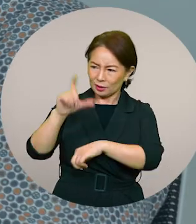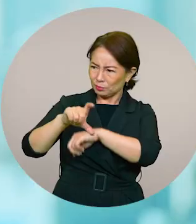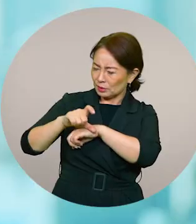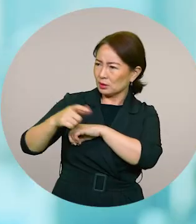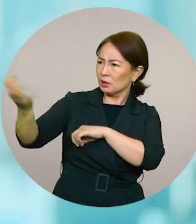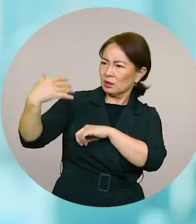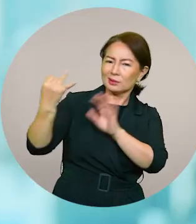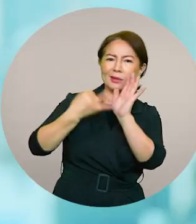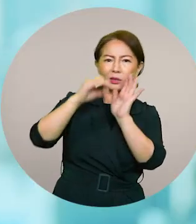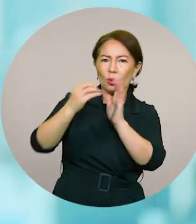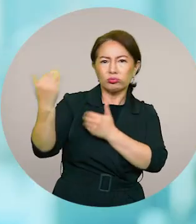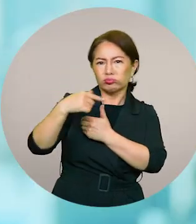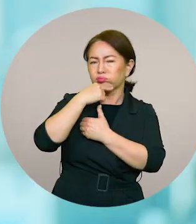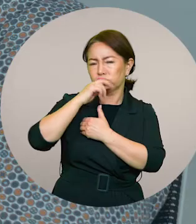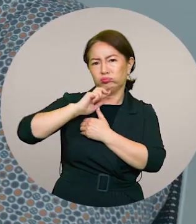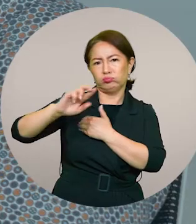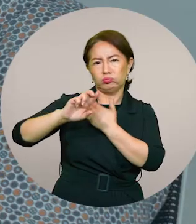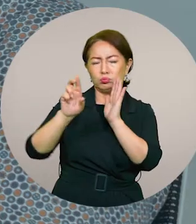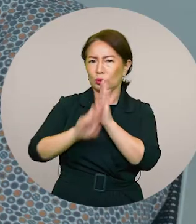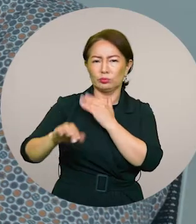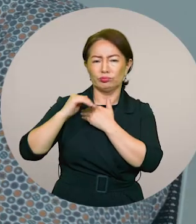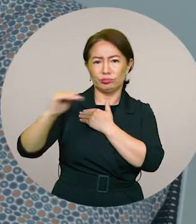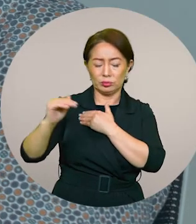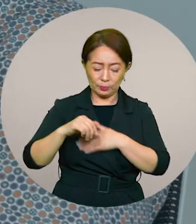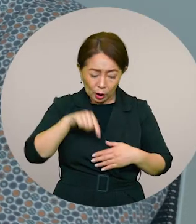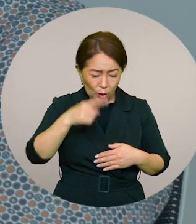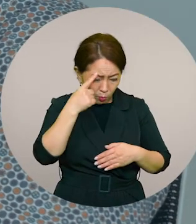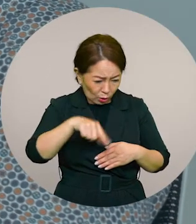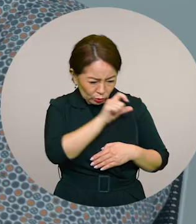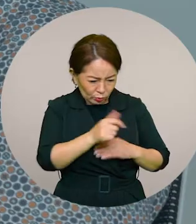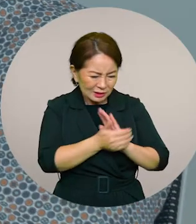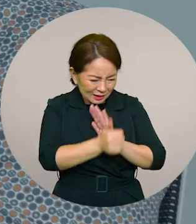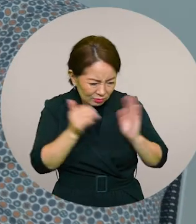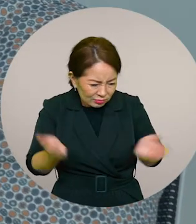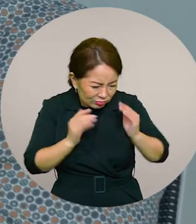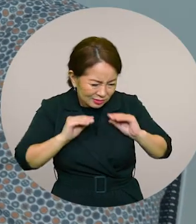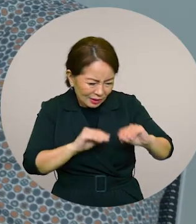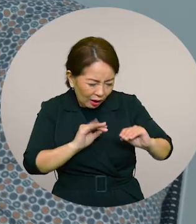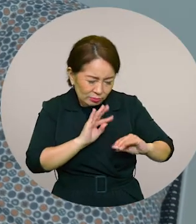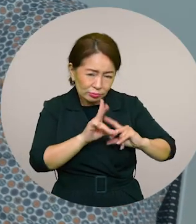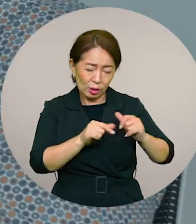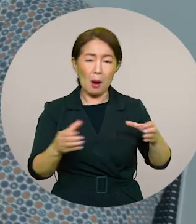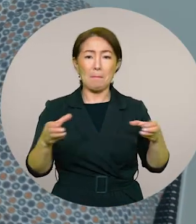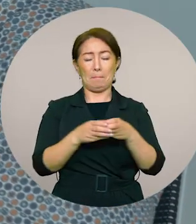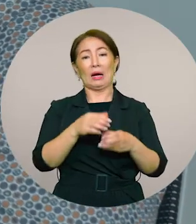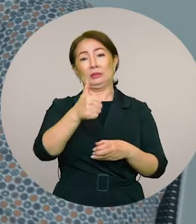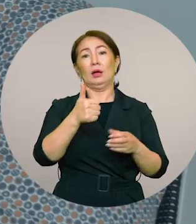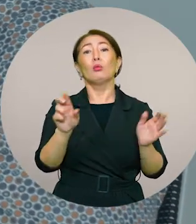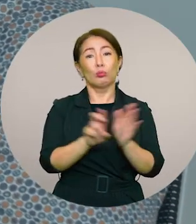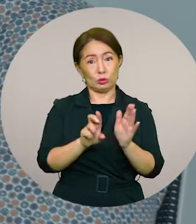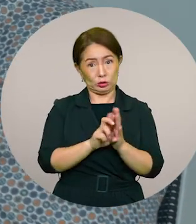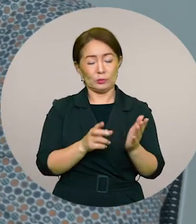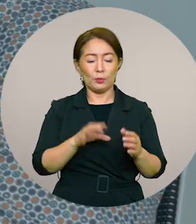авчрах боломжгүй болсон. Иймд монгол ажилтнуудаа чадваржуулахад ихээхэн хэмжээний хөрөнгө оруулсны үр дүнд сайн багтаа болж чадлаа.